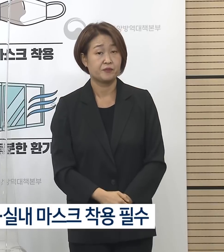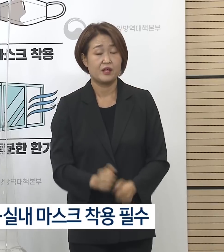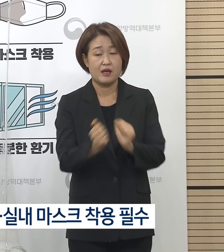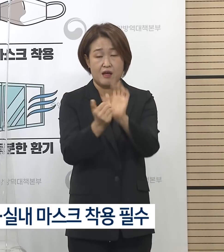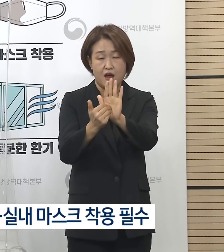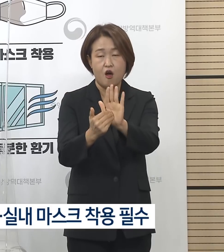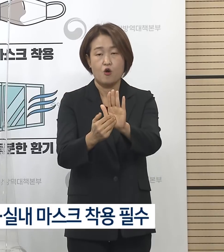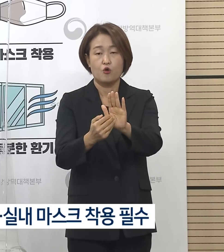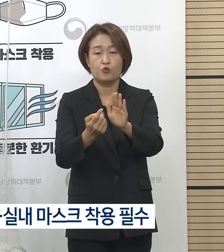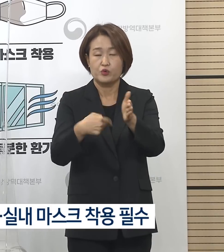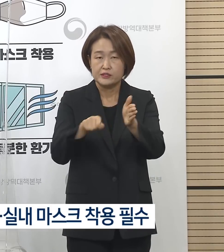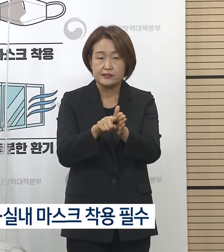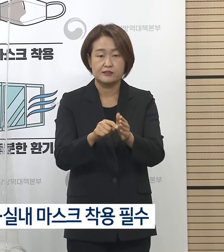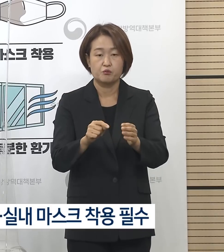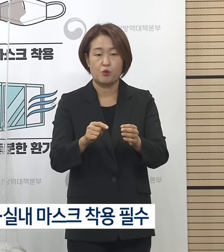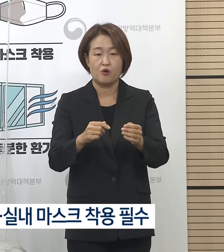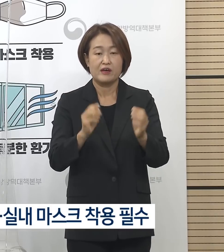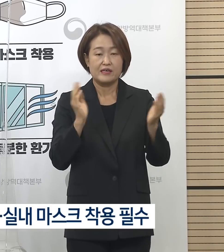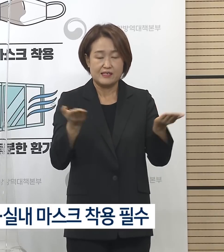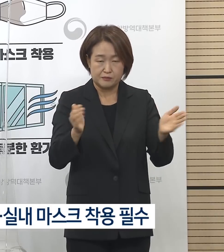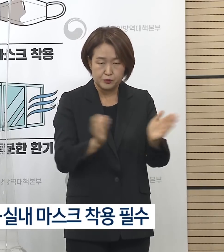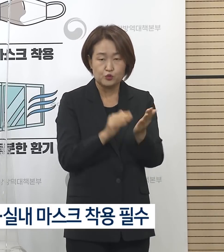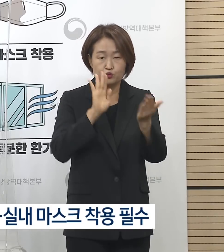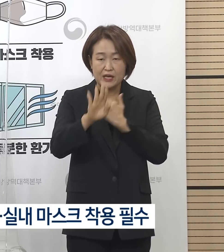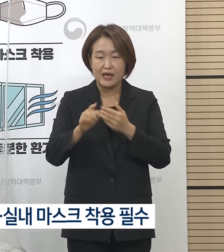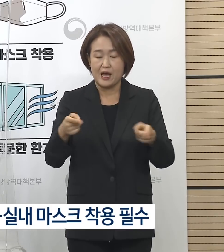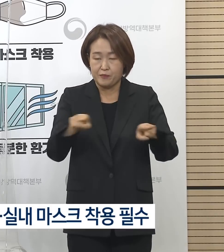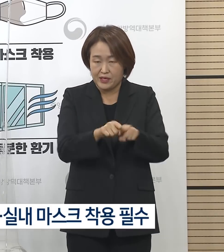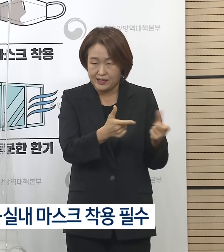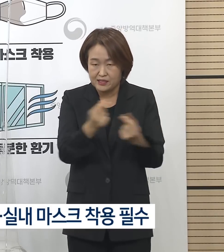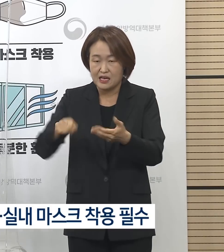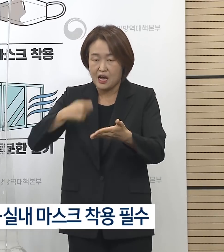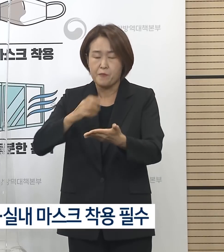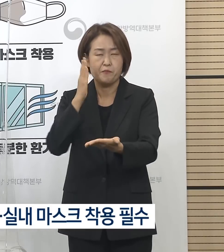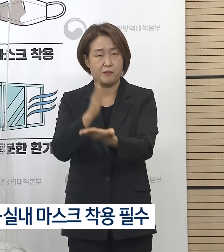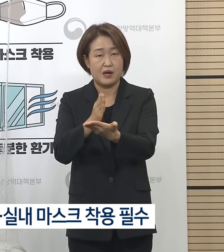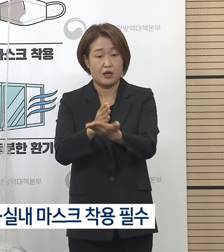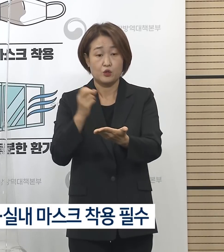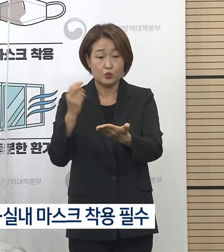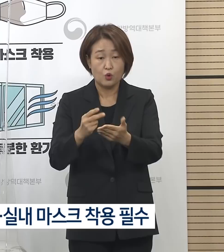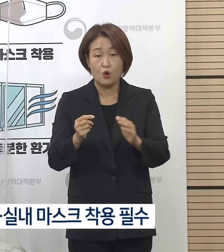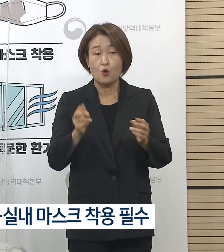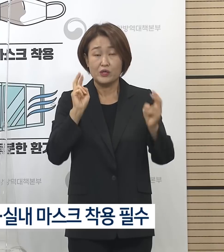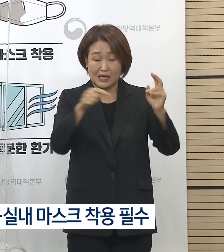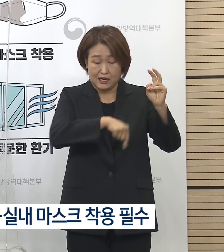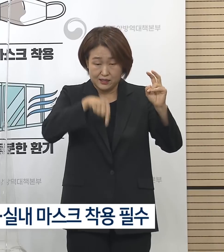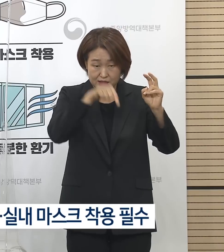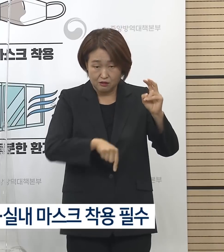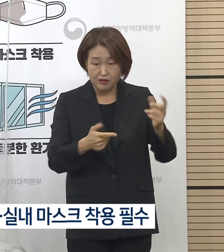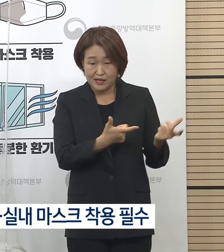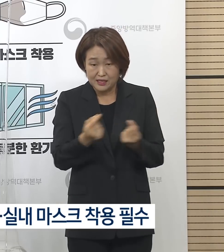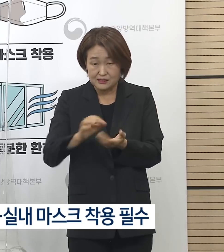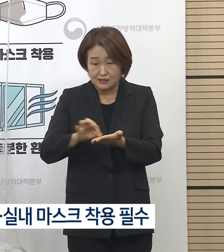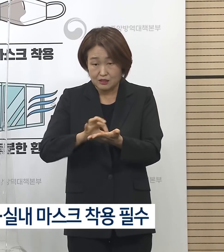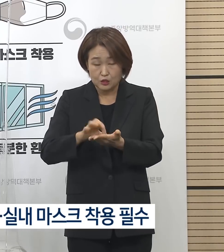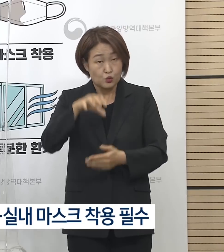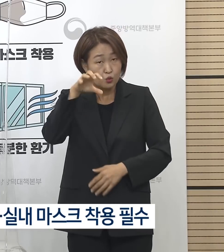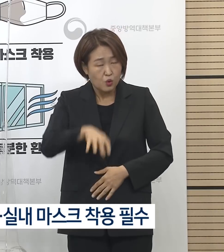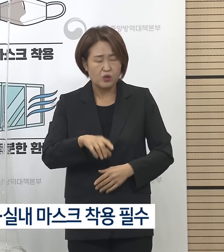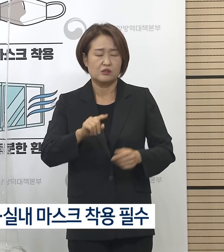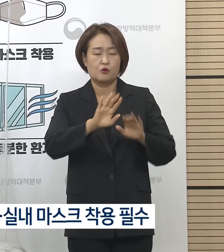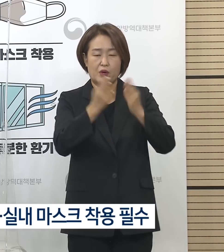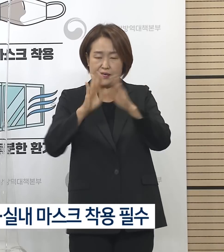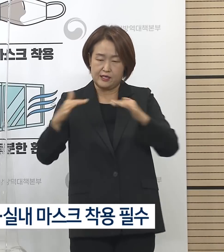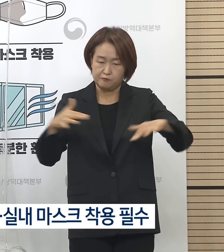예방을 위해서는 회식, 공동 식사를 자제하고 또 휴게실 등의 공용 공간의 환기와 소독, 그리고